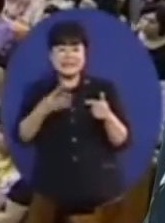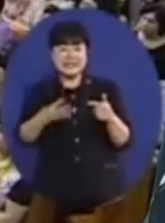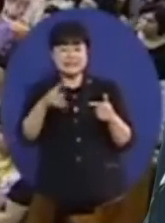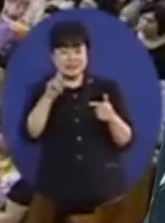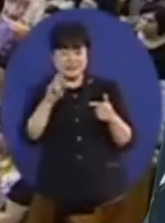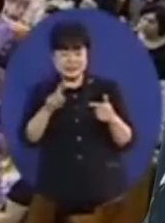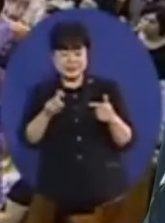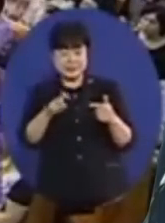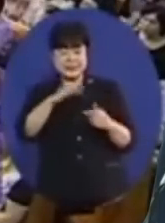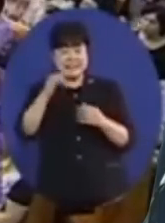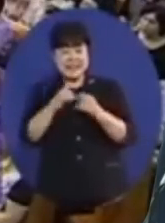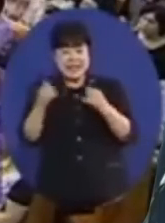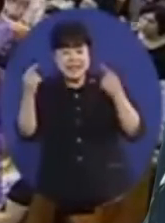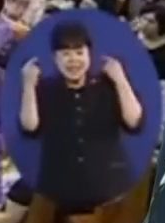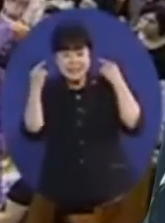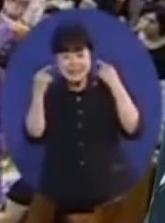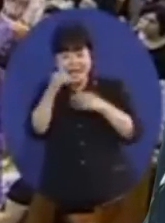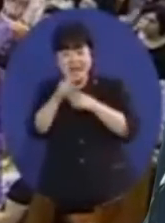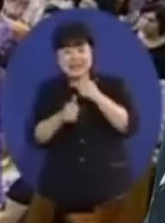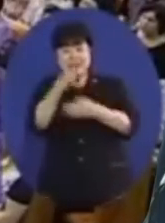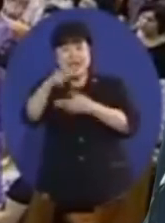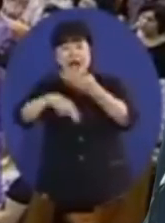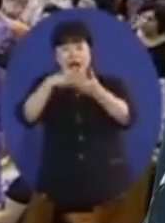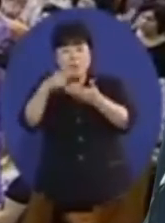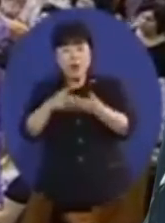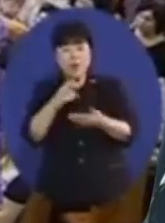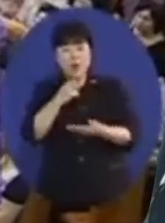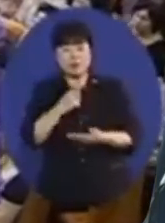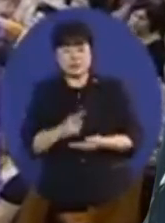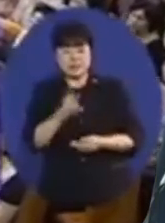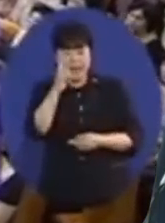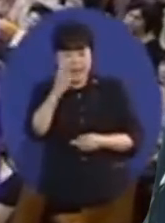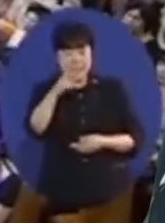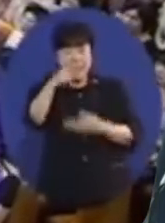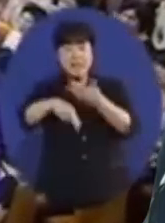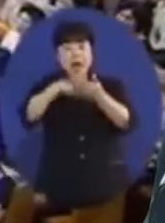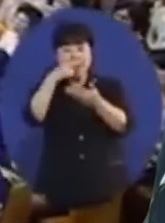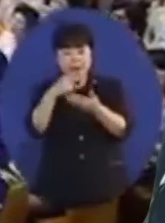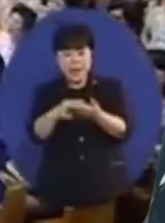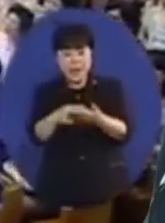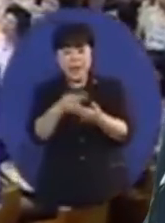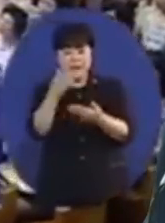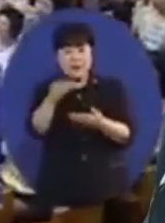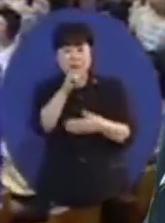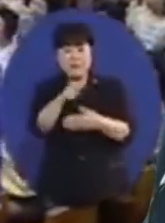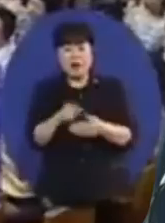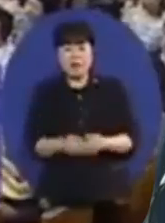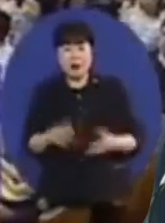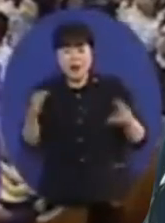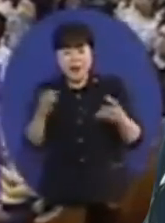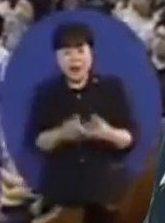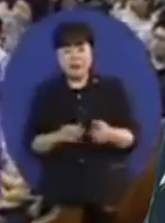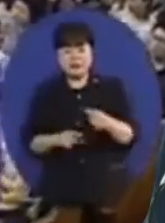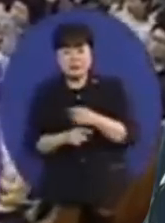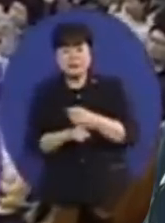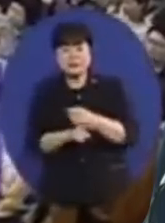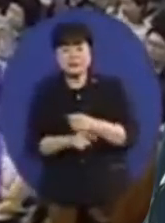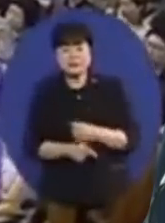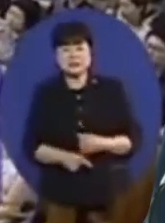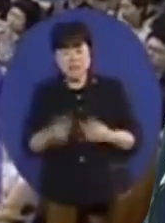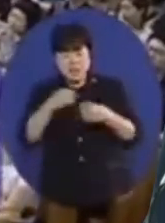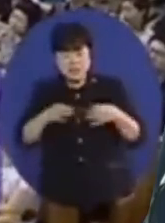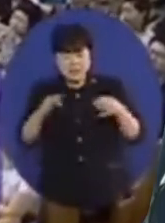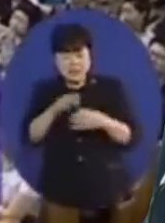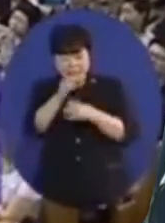7절에 이스라엘아 우리 하나님 야훼는 오직 유일이라는 야외이시니 너는 마음을 다하고 뜻을 다하고 침을